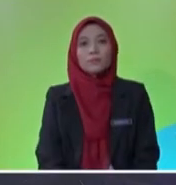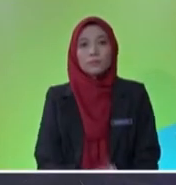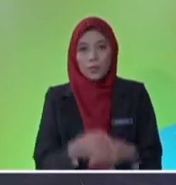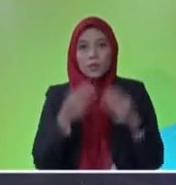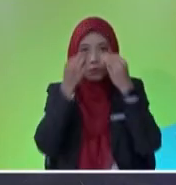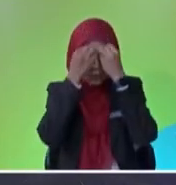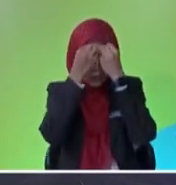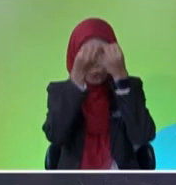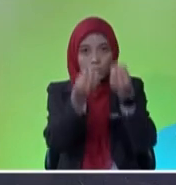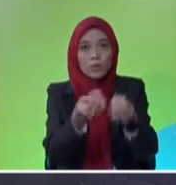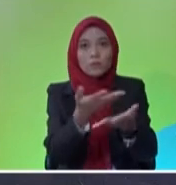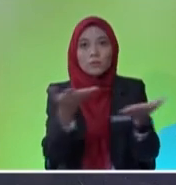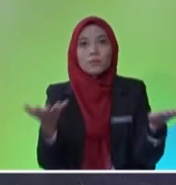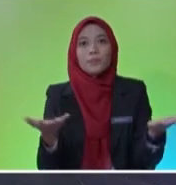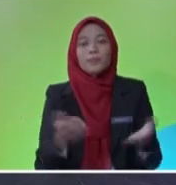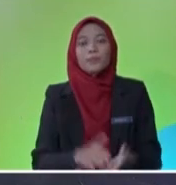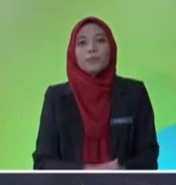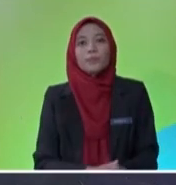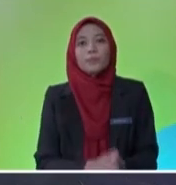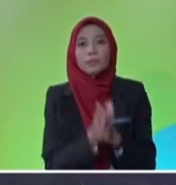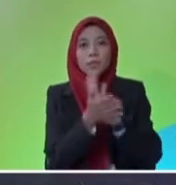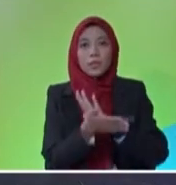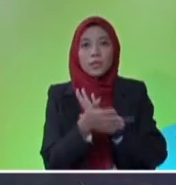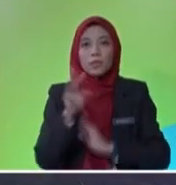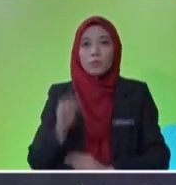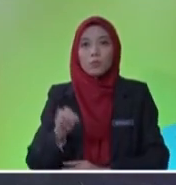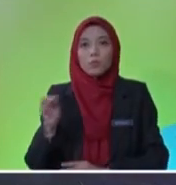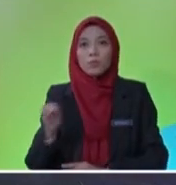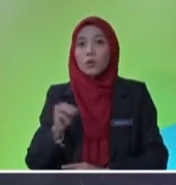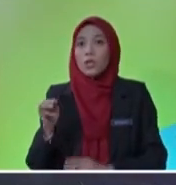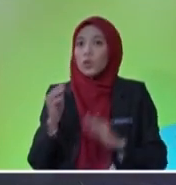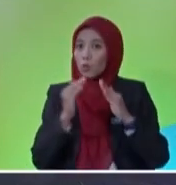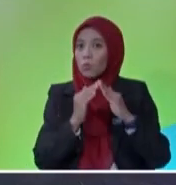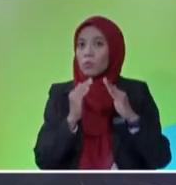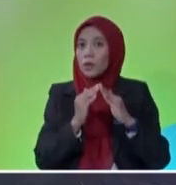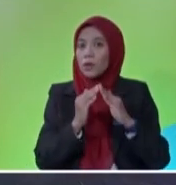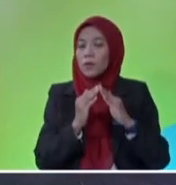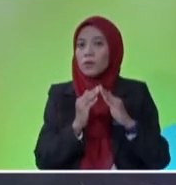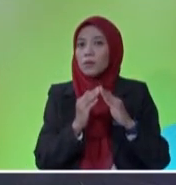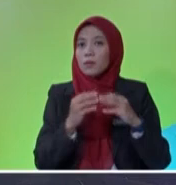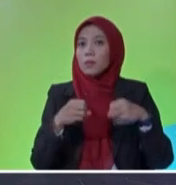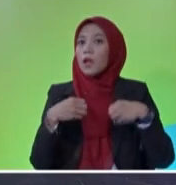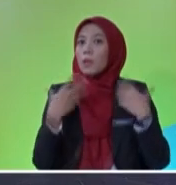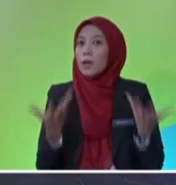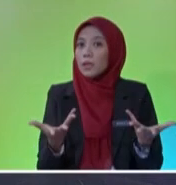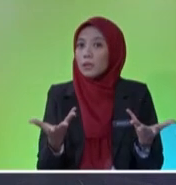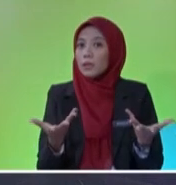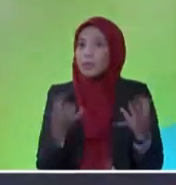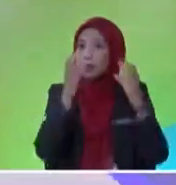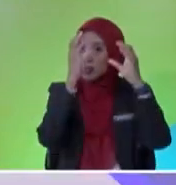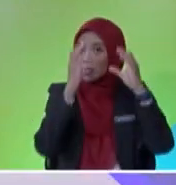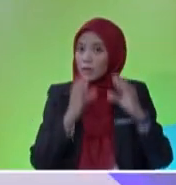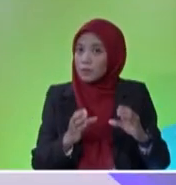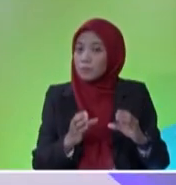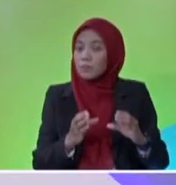Mas sedikit lahiriah dan panduan untuk menemui juga di rumah dan di di studio amacam mana kaidahnya kita penuh